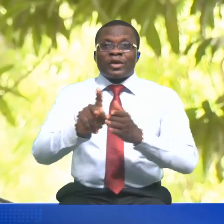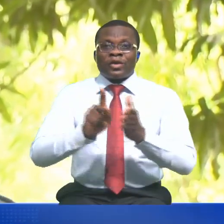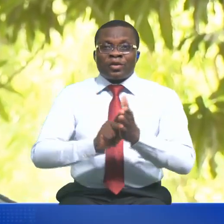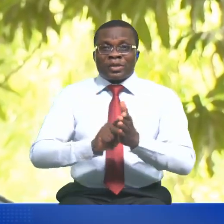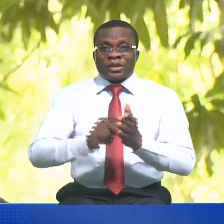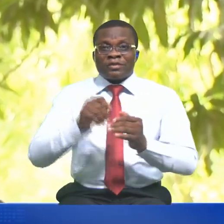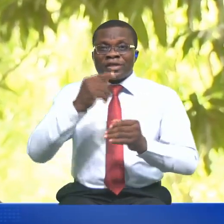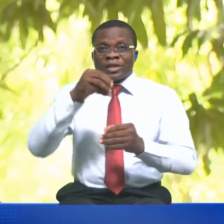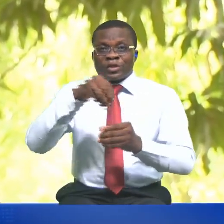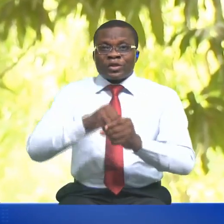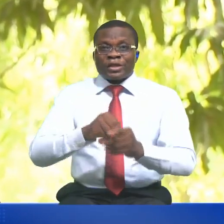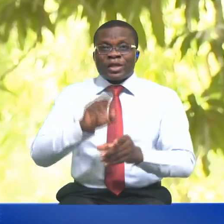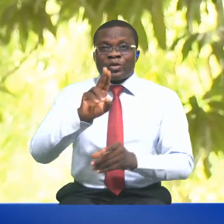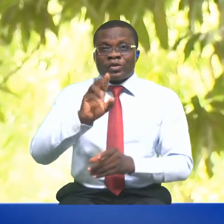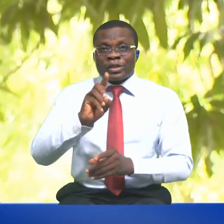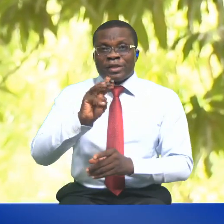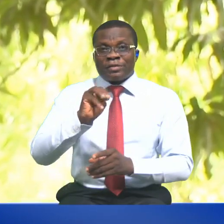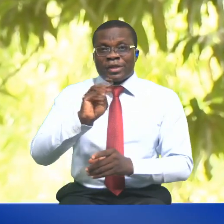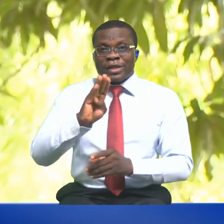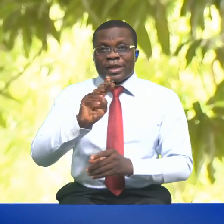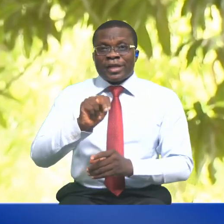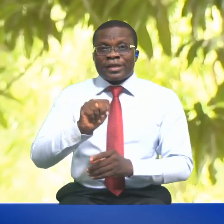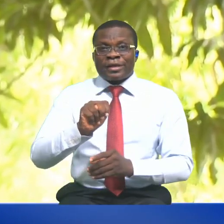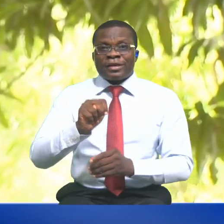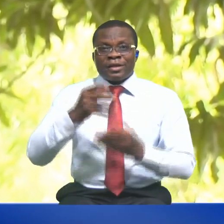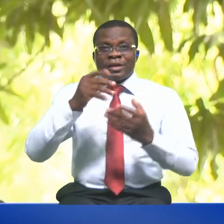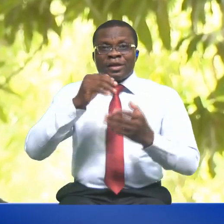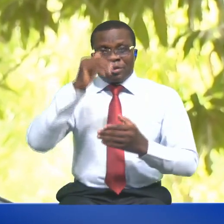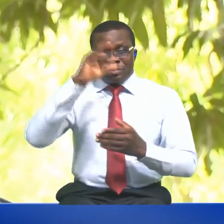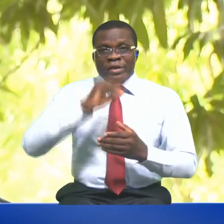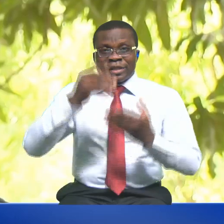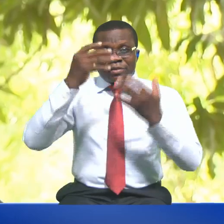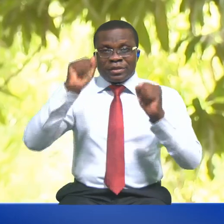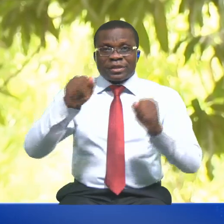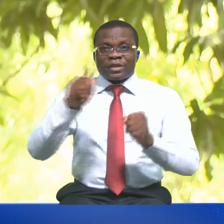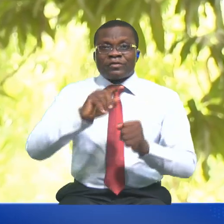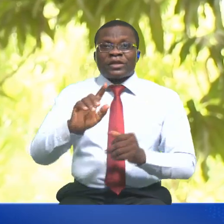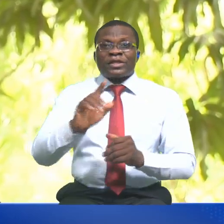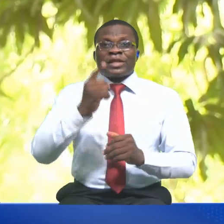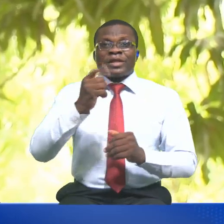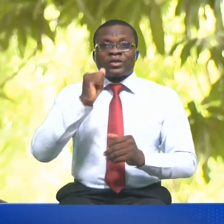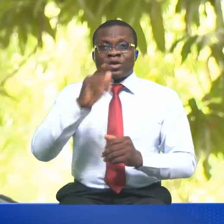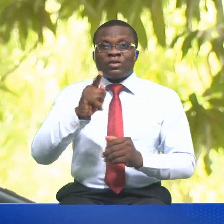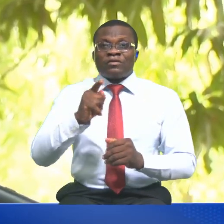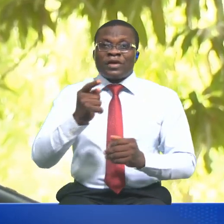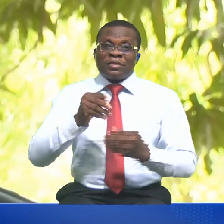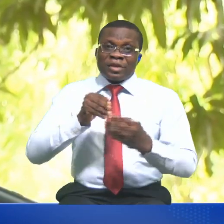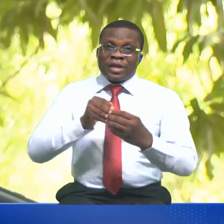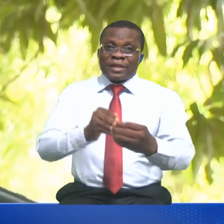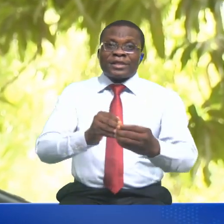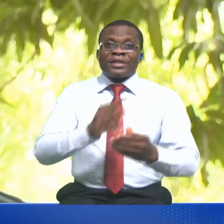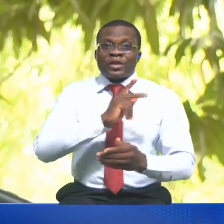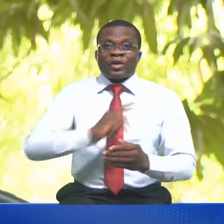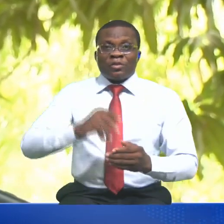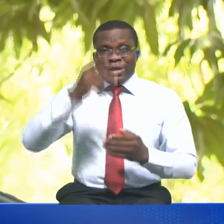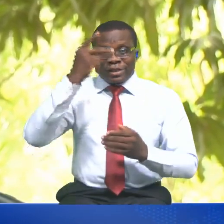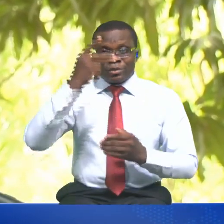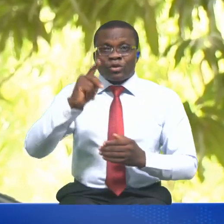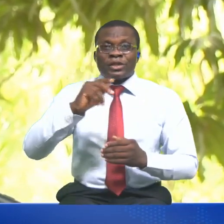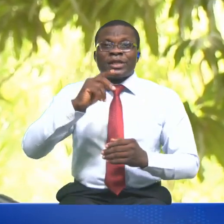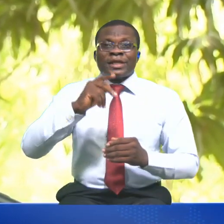incarne l'UDBN. Madame la Présidente, vous êtes la seule femme aujourd'hui à diriger un parti politique